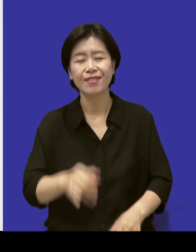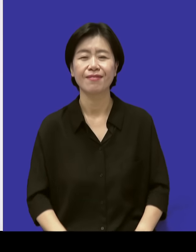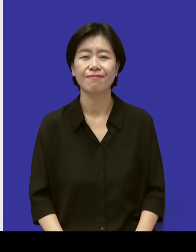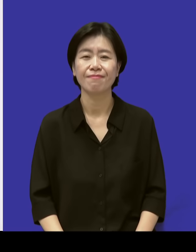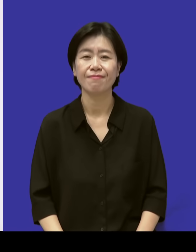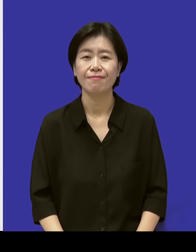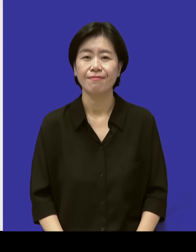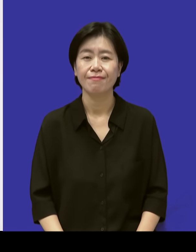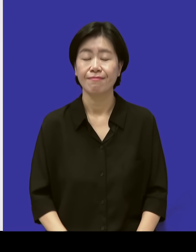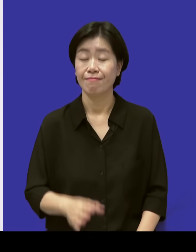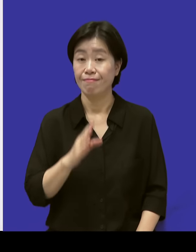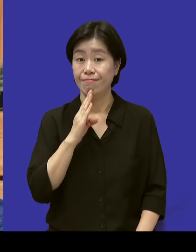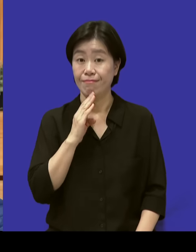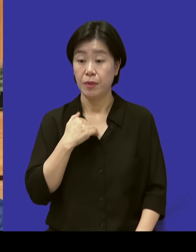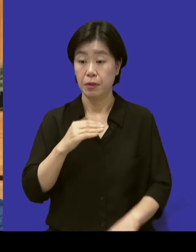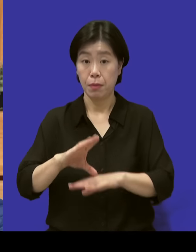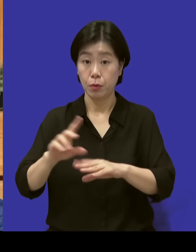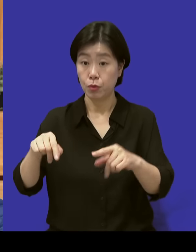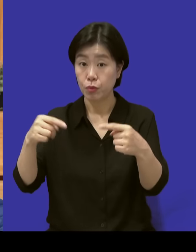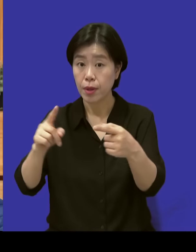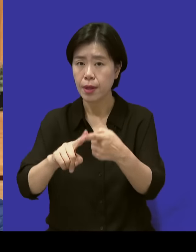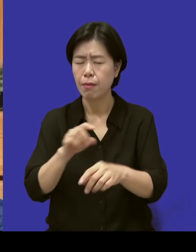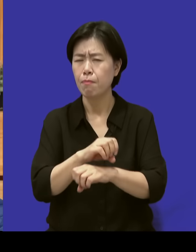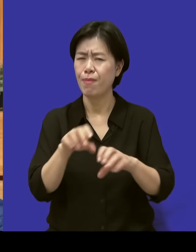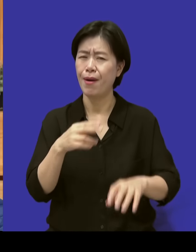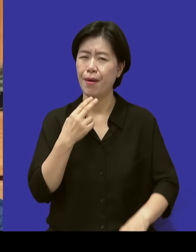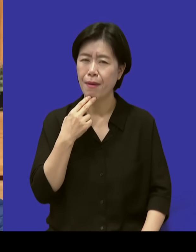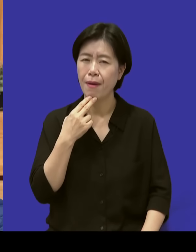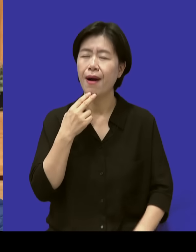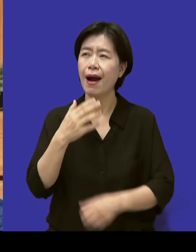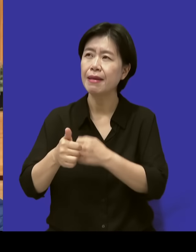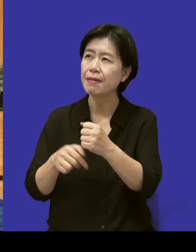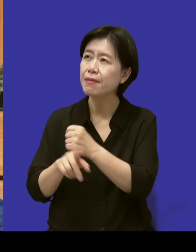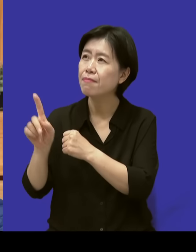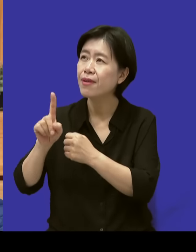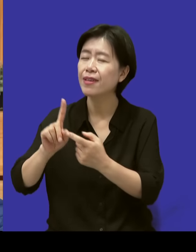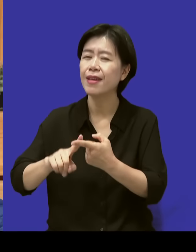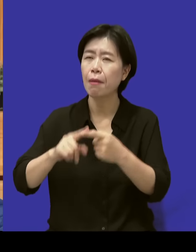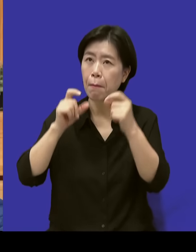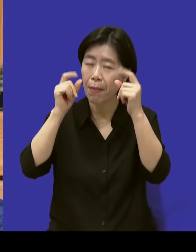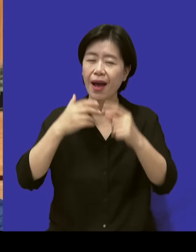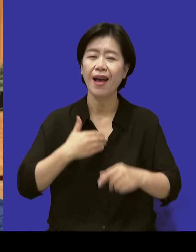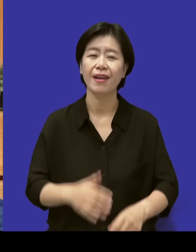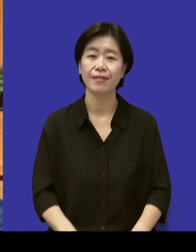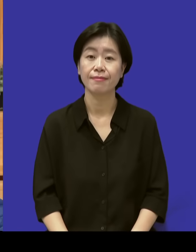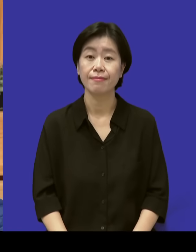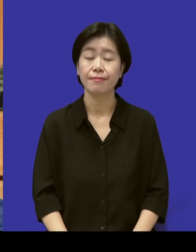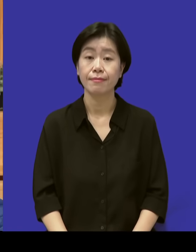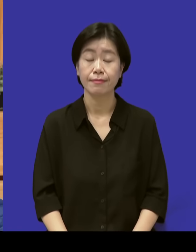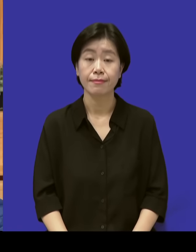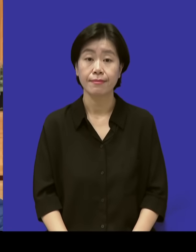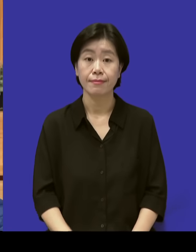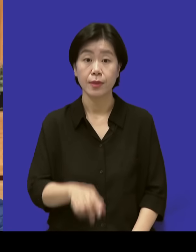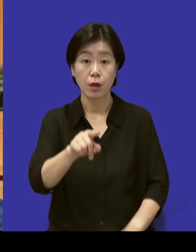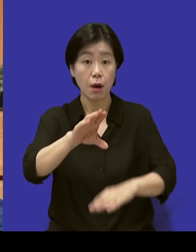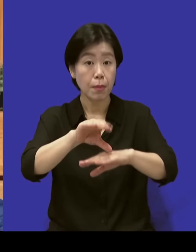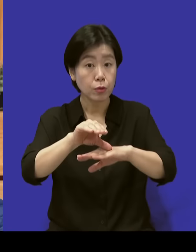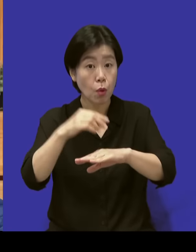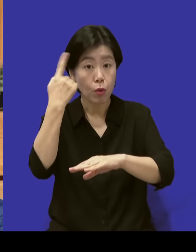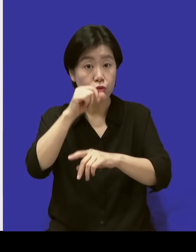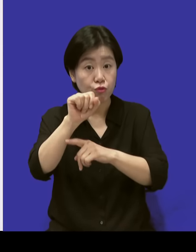것도 헛되지 않았고. 아, 네, 맞습니다. 예. 근데 어때요? 그 방송을 네. 아까 말씀하신 것처럼 수용자들이나 아니면 출소하신 분들도 보신 분들이